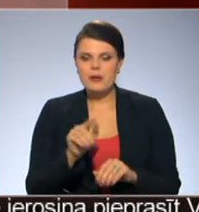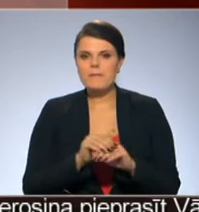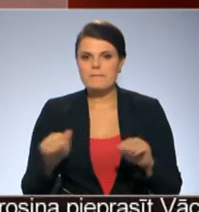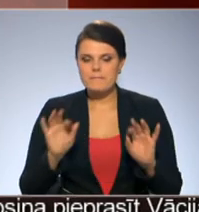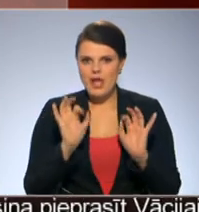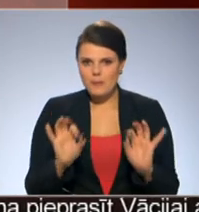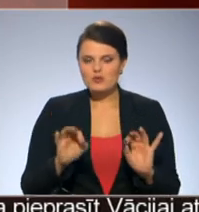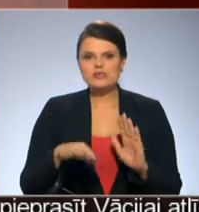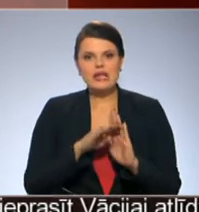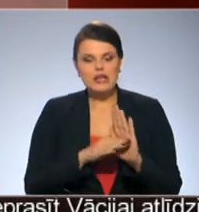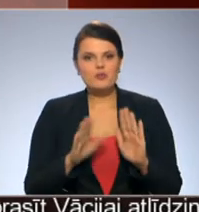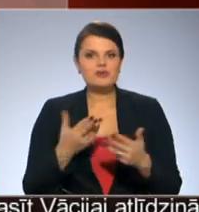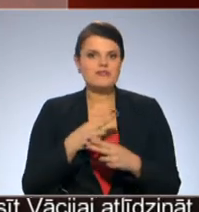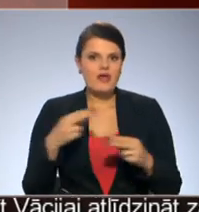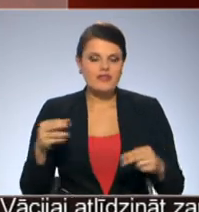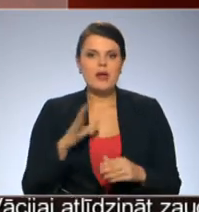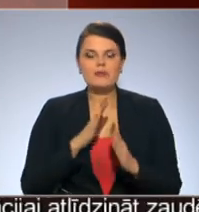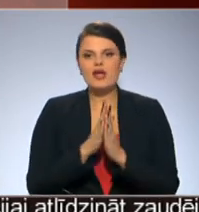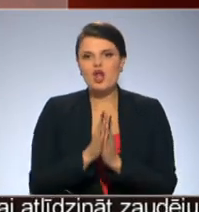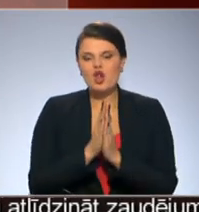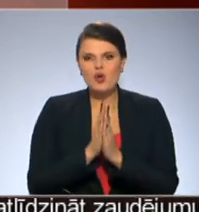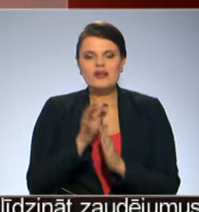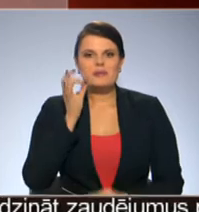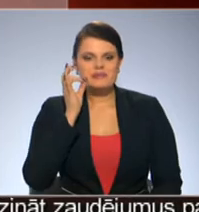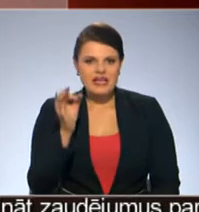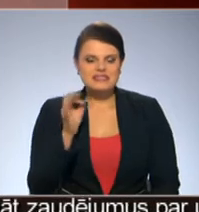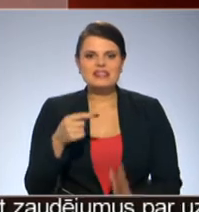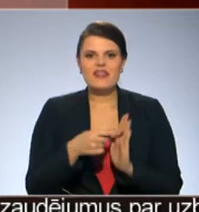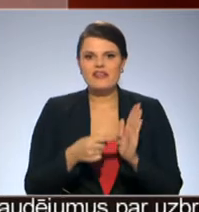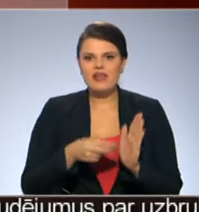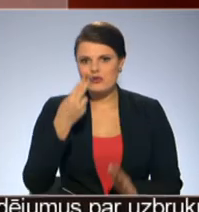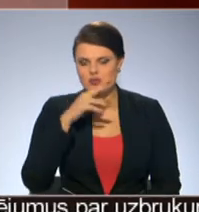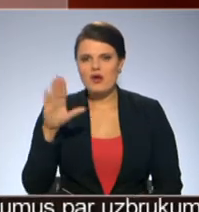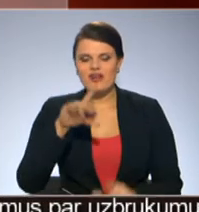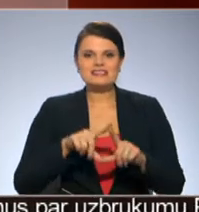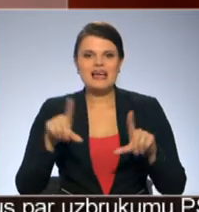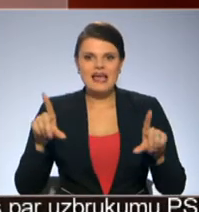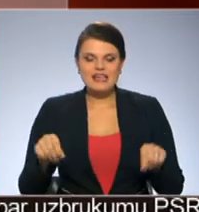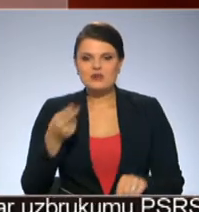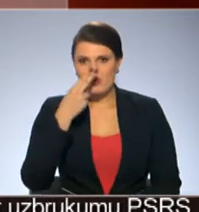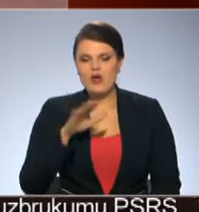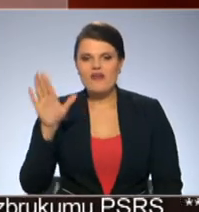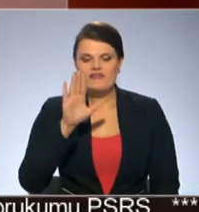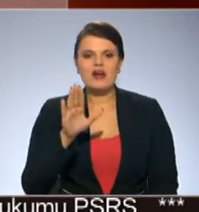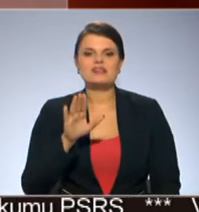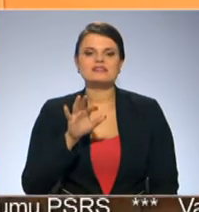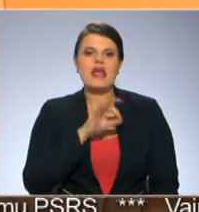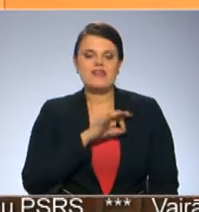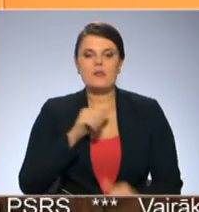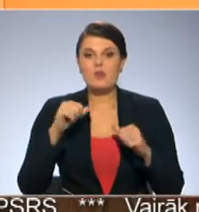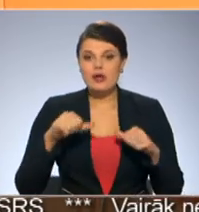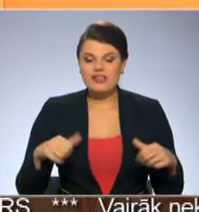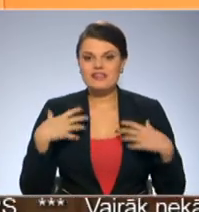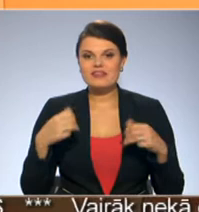un likumīgs vai nav, tad tika palūgti precizētie dati no valsts iestādes šajā gadījumā no valsts ieņemuma dienesta.